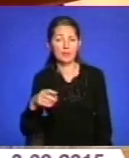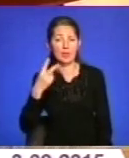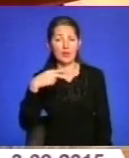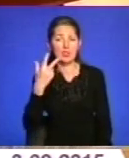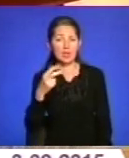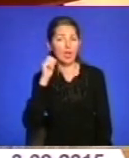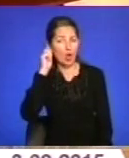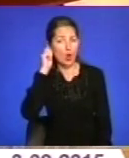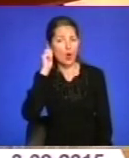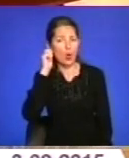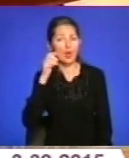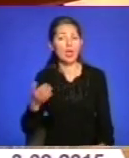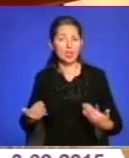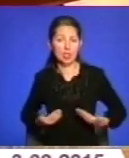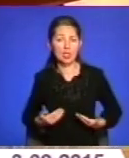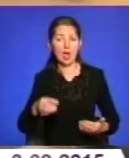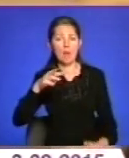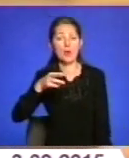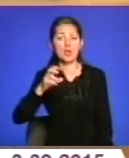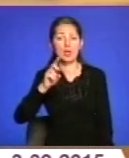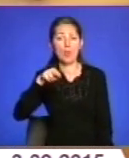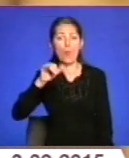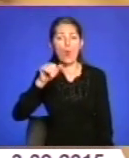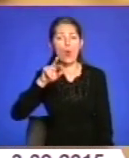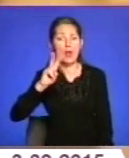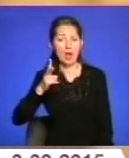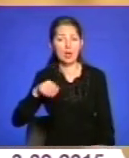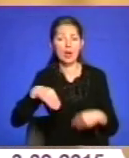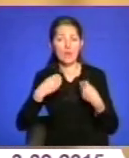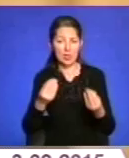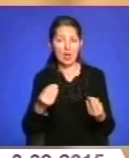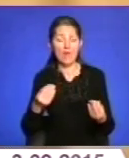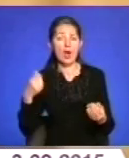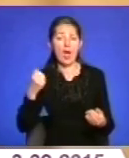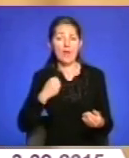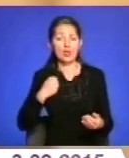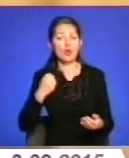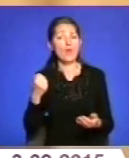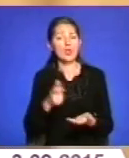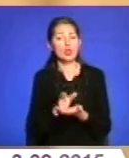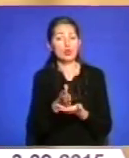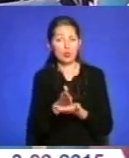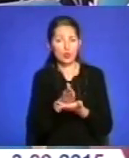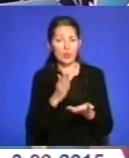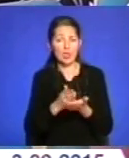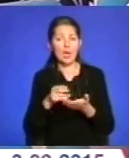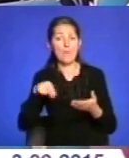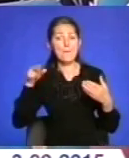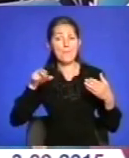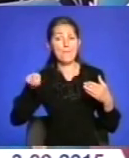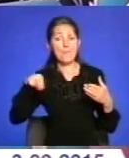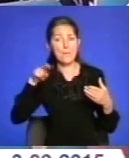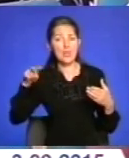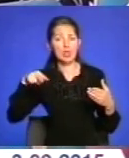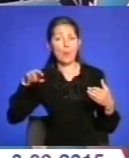23 роки життя Мар'ян Пуляк віддав військовій службі. Є підполковником військової авіації. Та все життя його